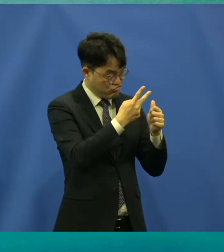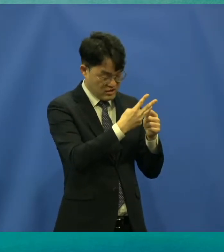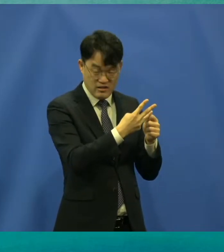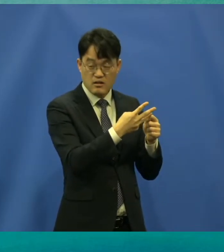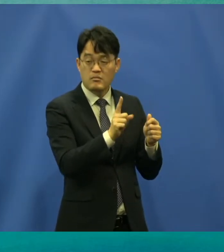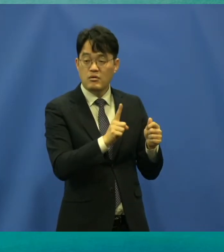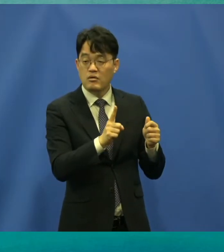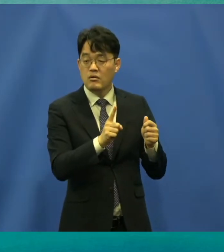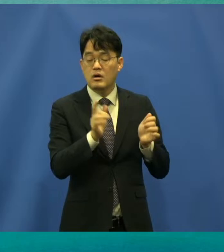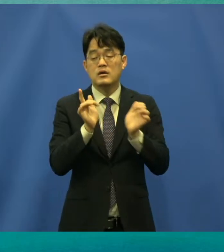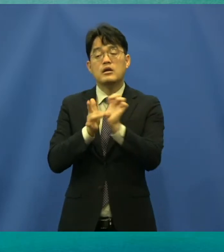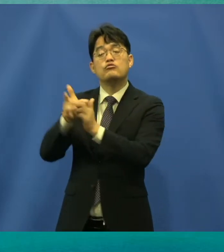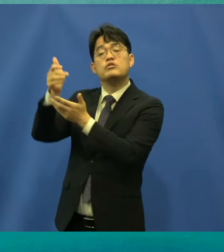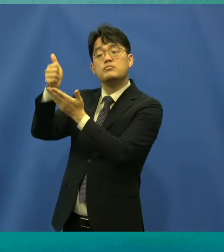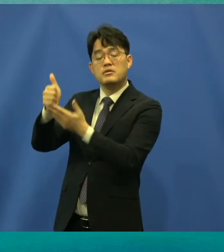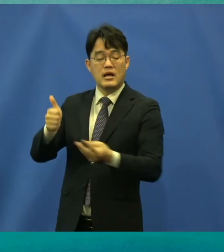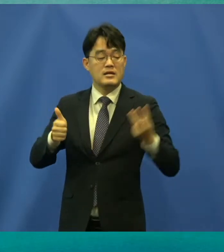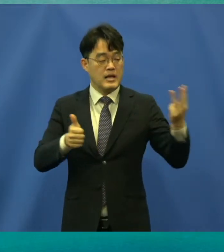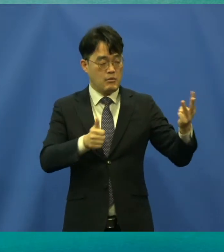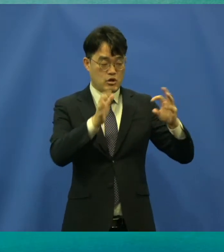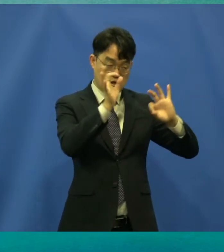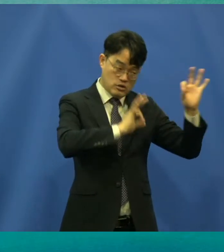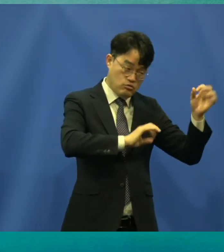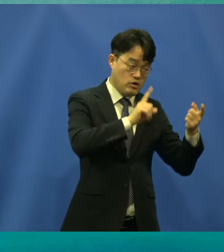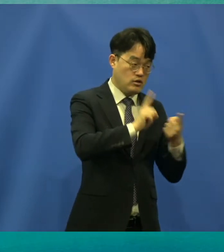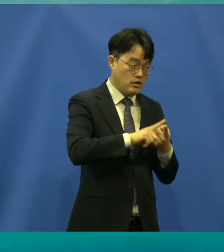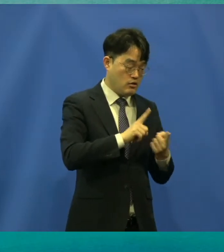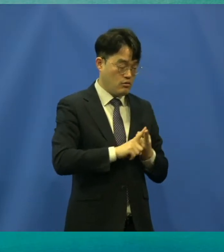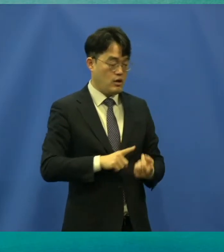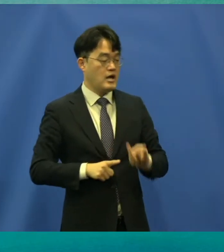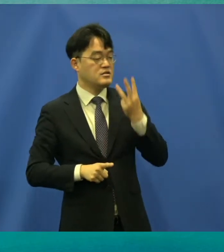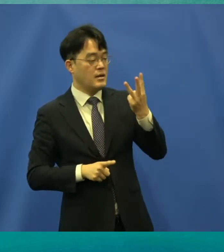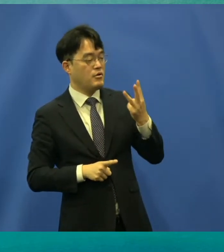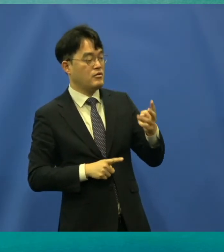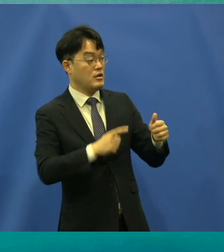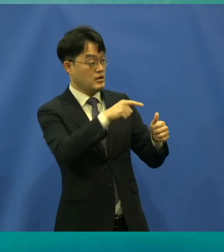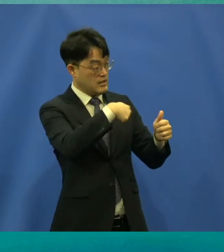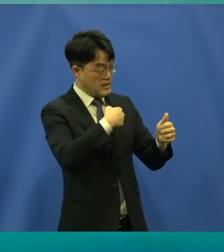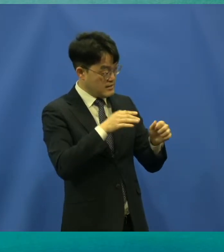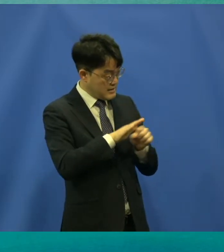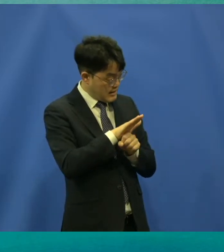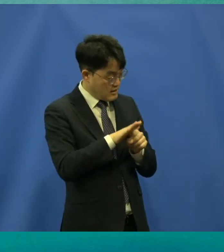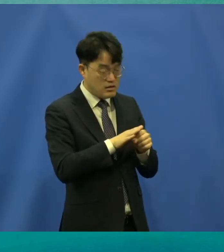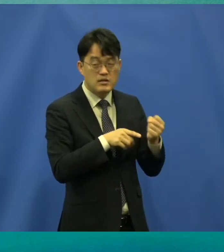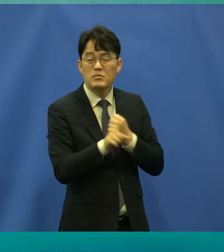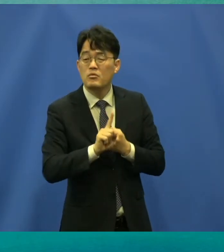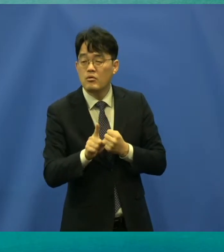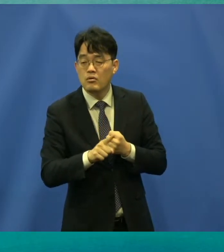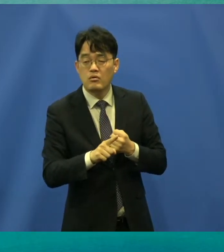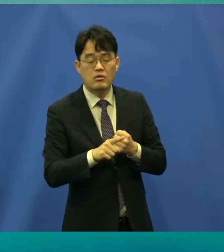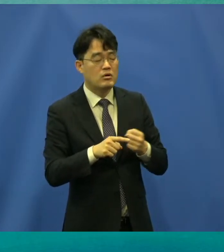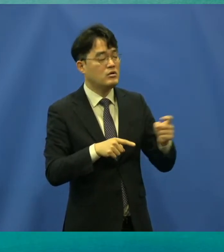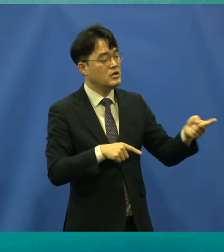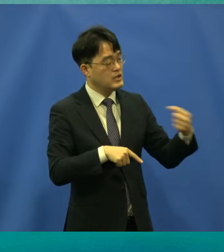그런데 예수님은 3번의 실패에 대한 3번의 용서를 의미하는 말씀을 하시죠.